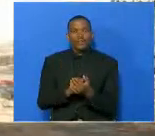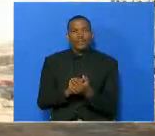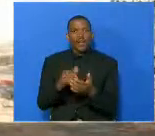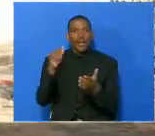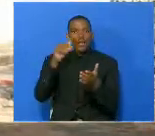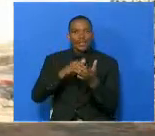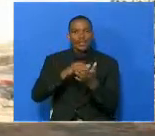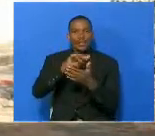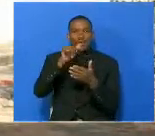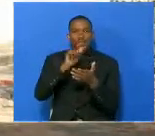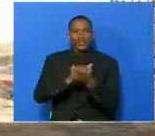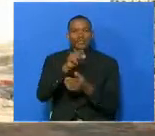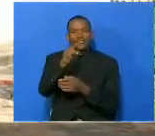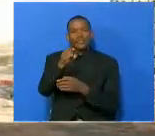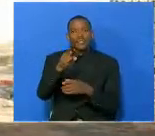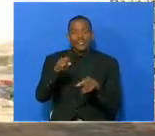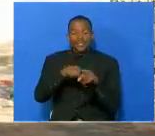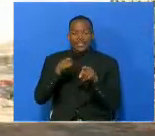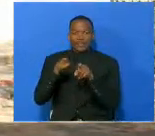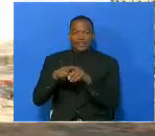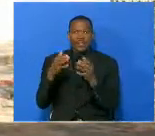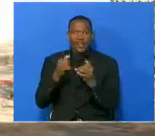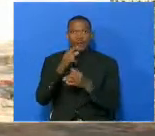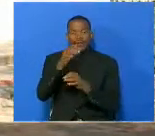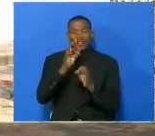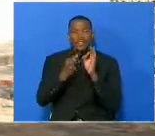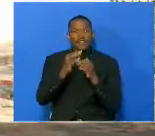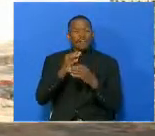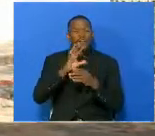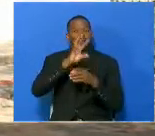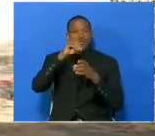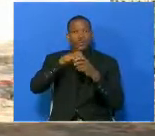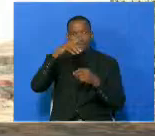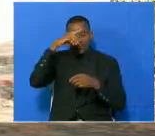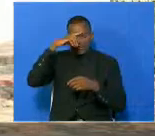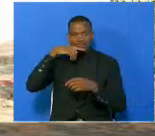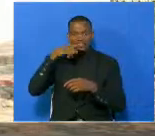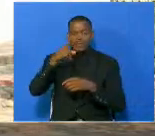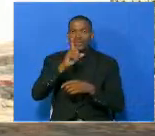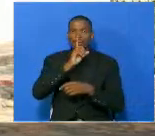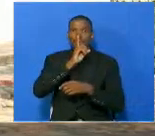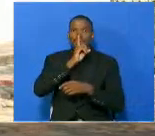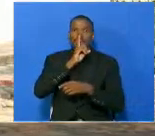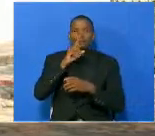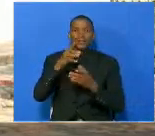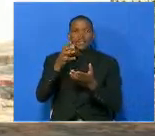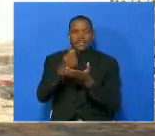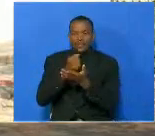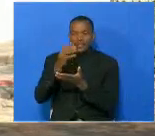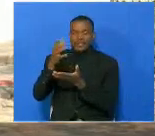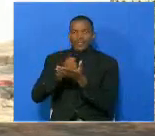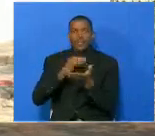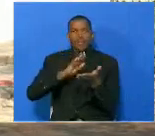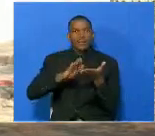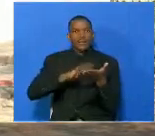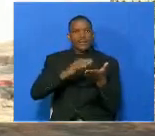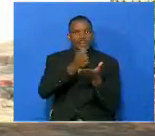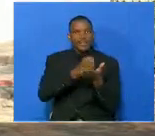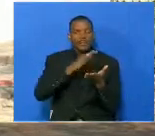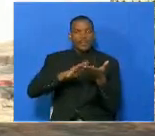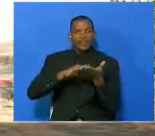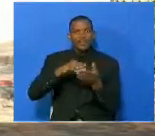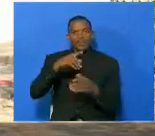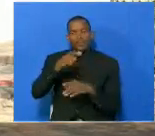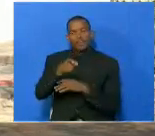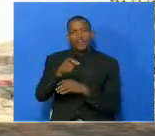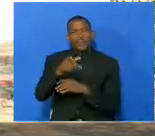ke tswa mo a family of 6 yana ga re ka insura motsadi rote ba didimala ba tsaya madi ba tsaya madi ba tsaya madi motsadi